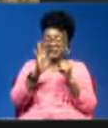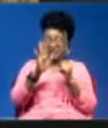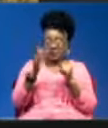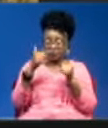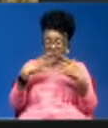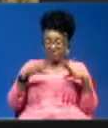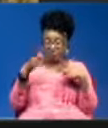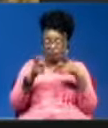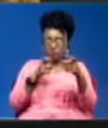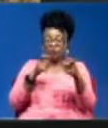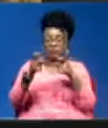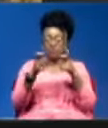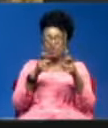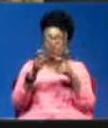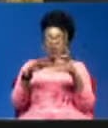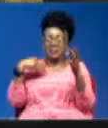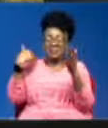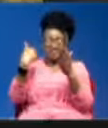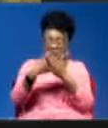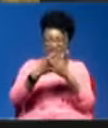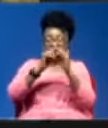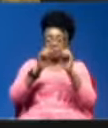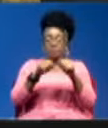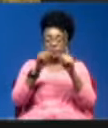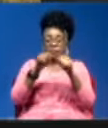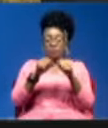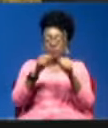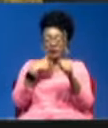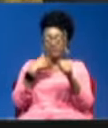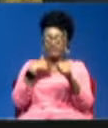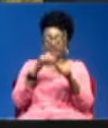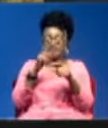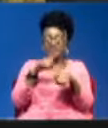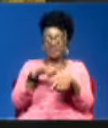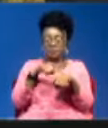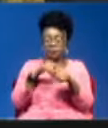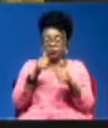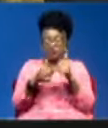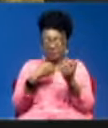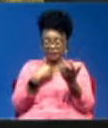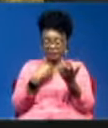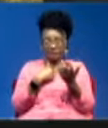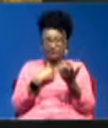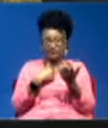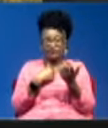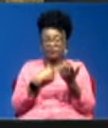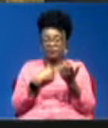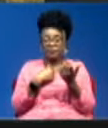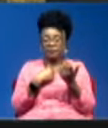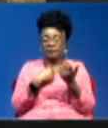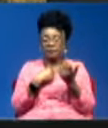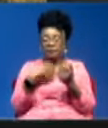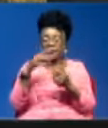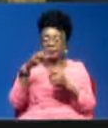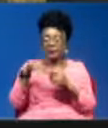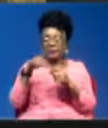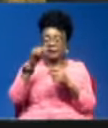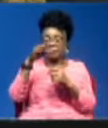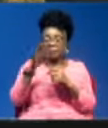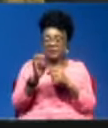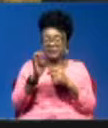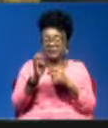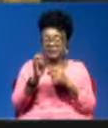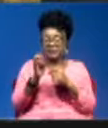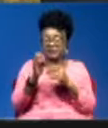muda mpaka waweze kufikia ile muda walikuwa wamepewa. Hao watu wa tunaitanga pace setter ama pacemaker ni